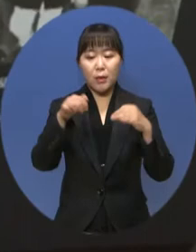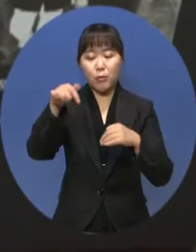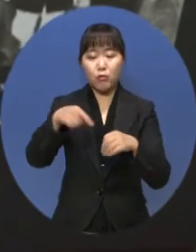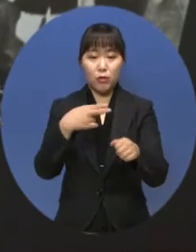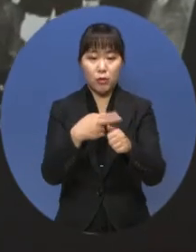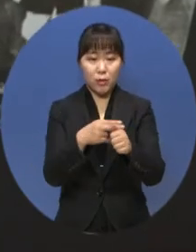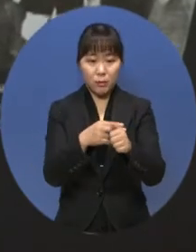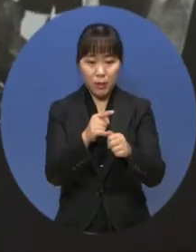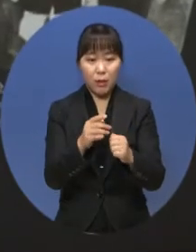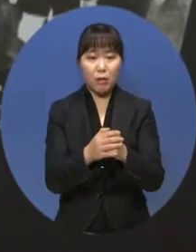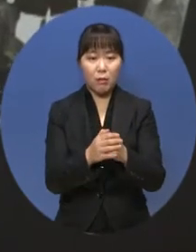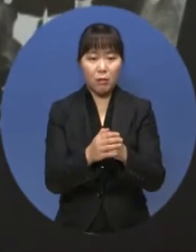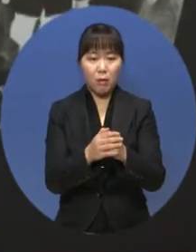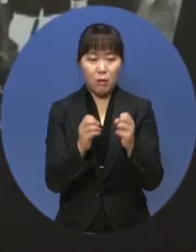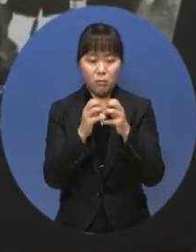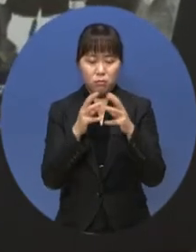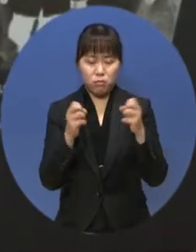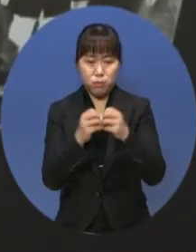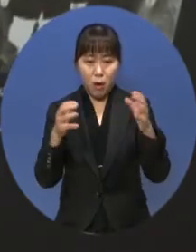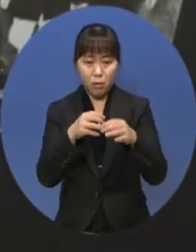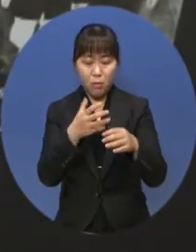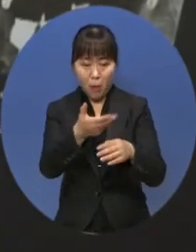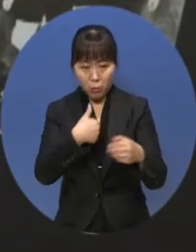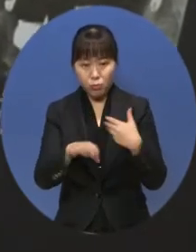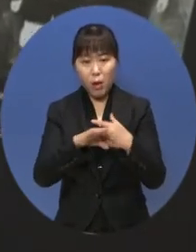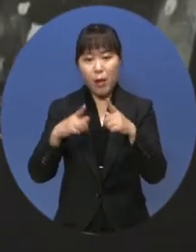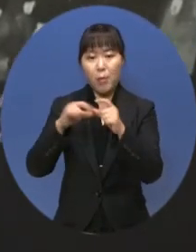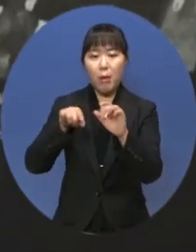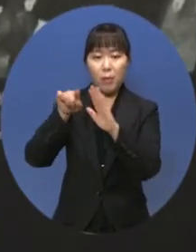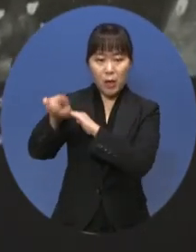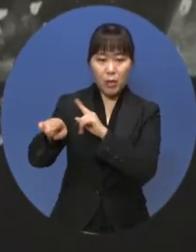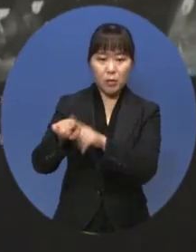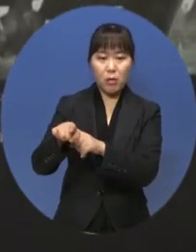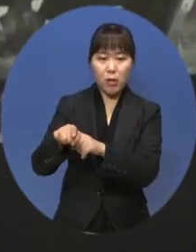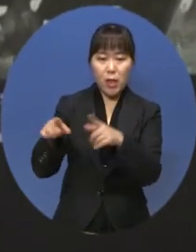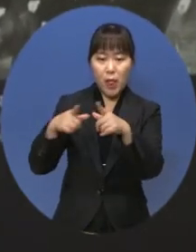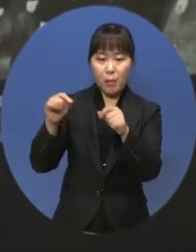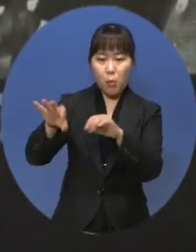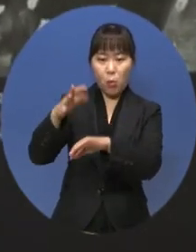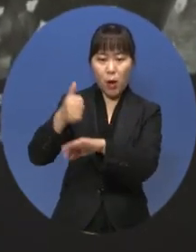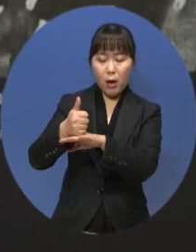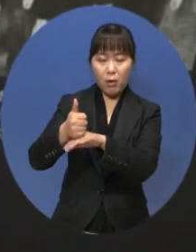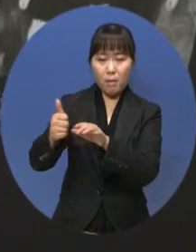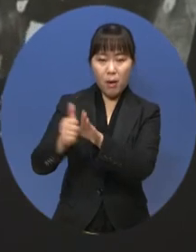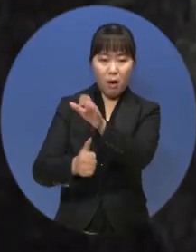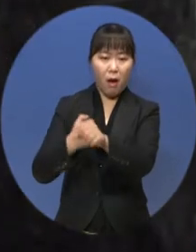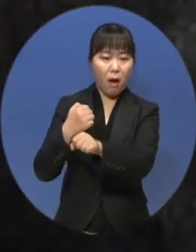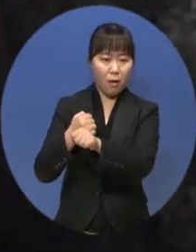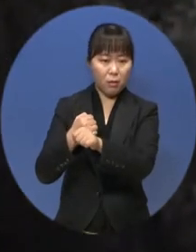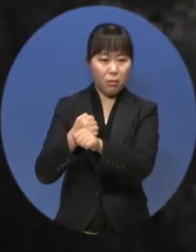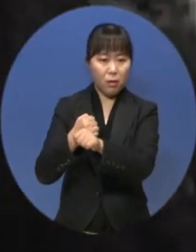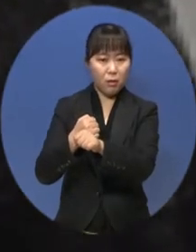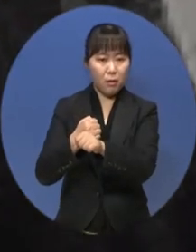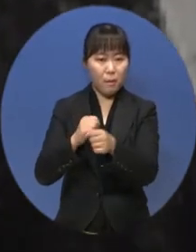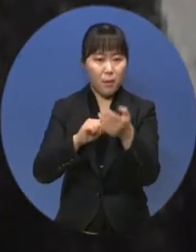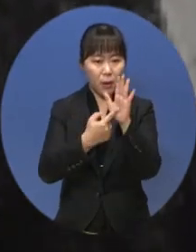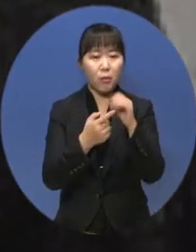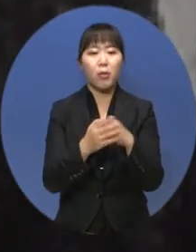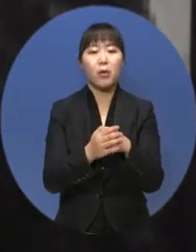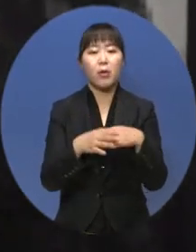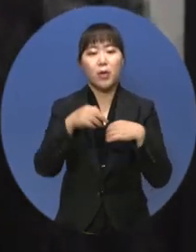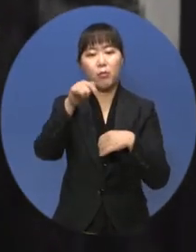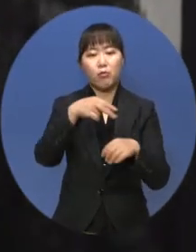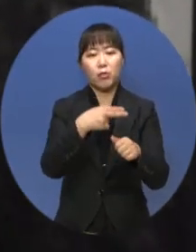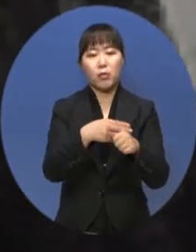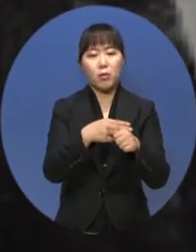선생에게 폭탄을 구해주면 일본에 가서 일왕을 살해하겠다라고 결심을 밝히고 김구